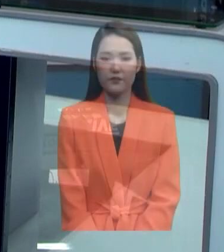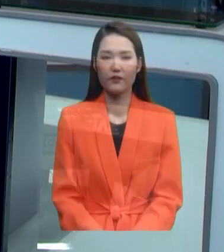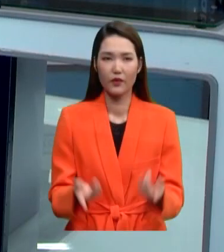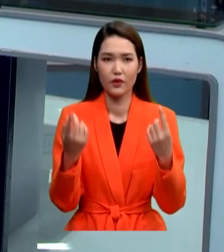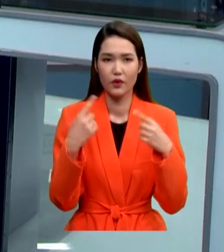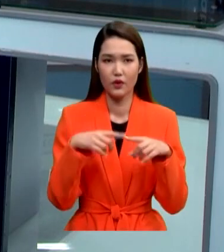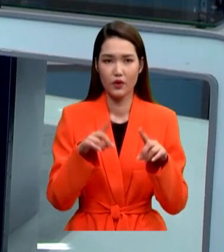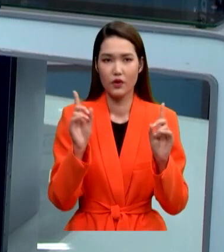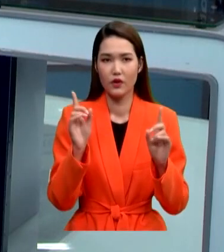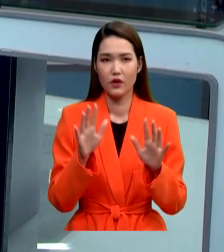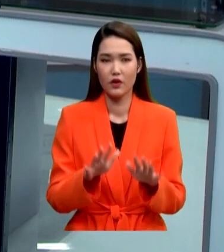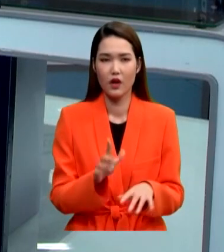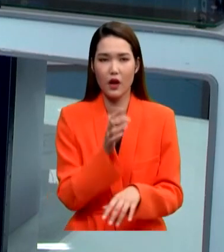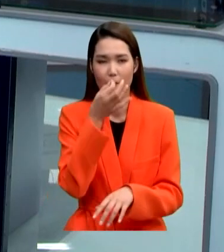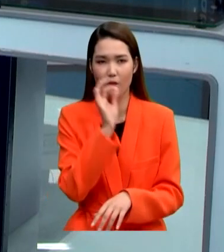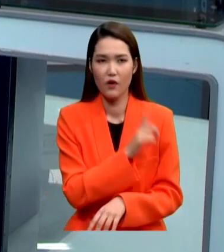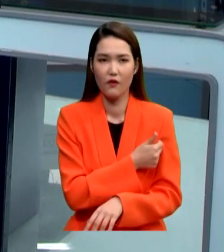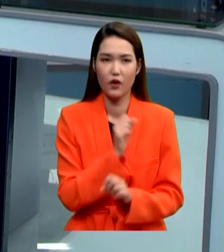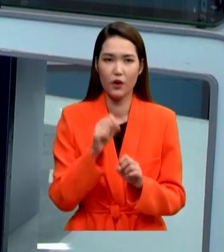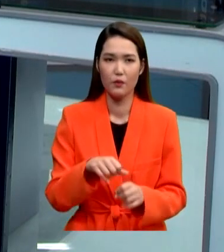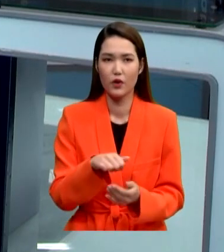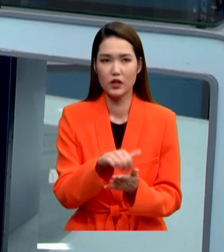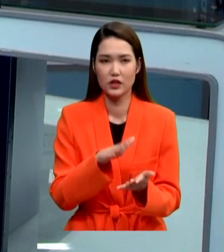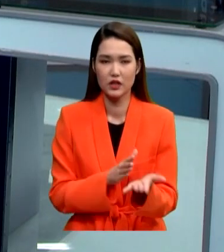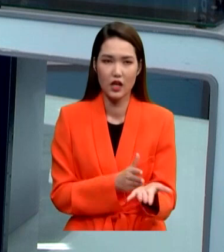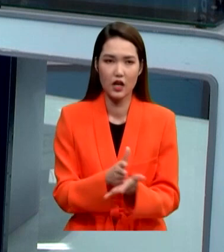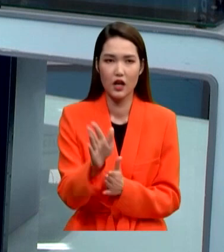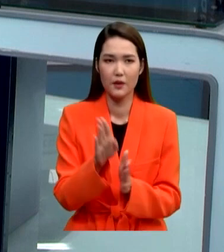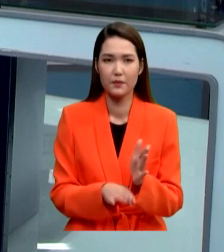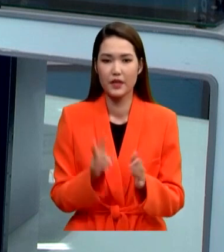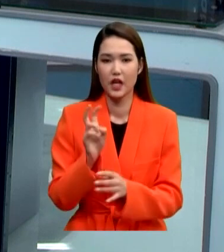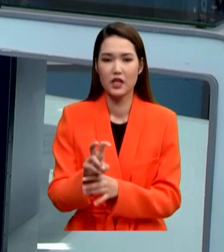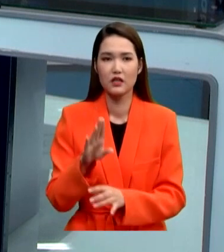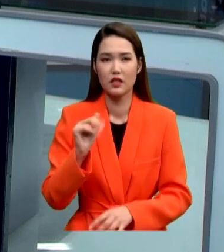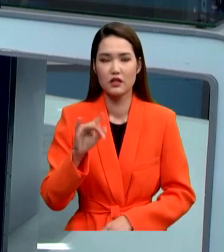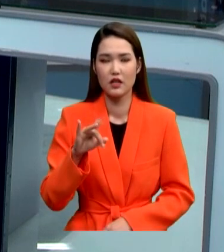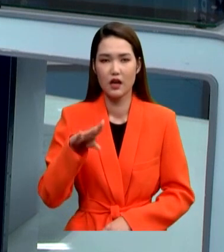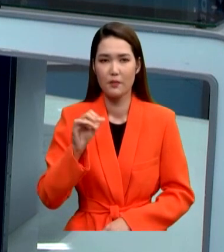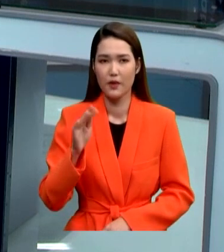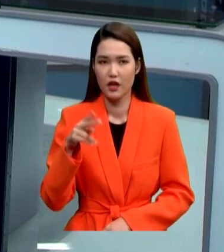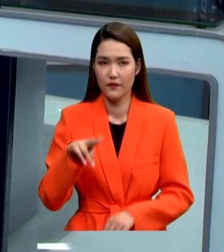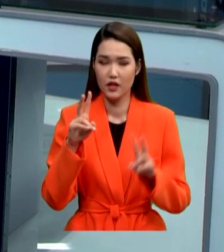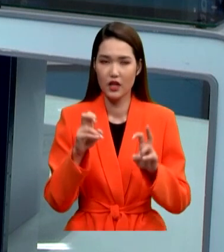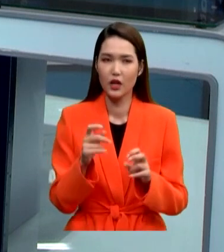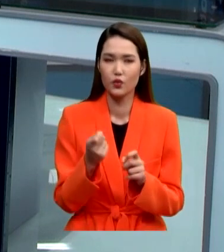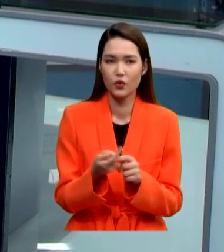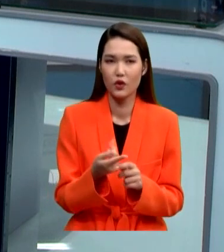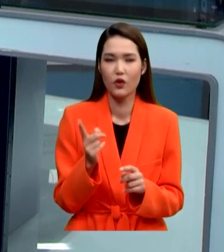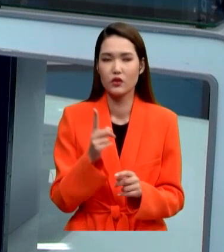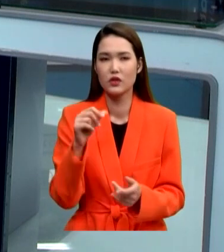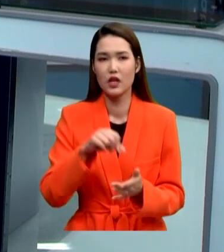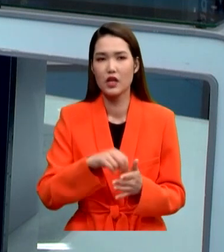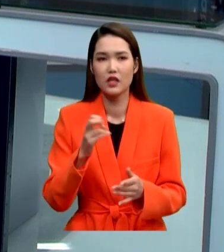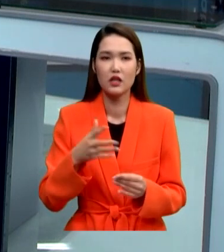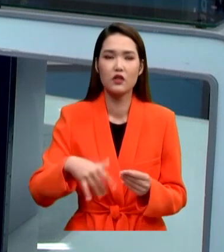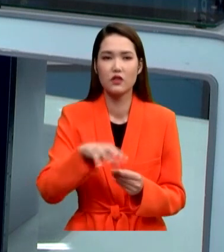К узкопрофильным врачам можно будет записаться напрямую без посещения терапевта. Но здесь есть оговорка. Касается